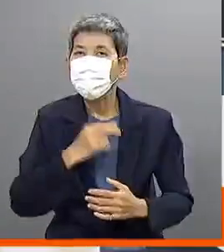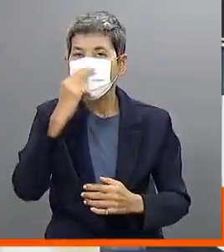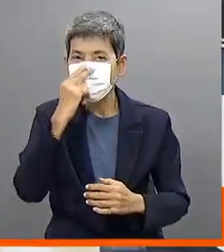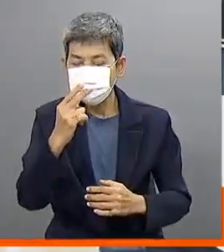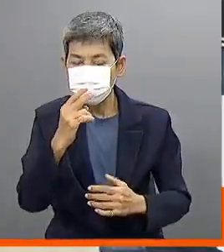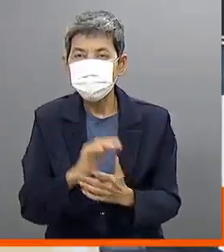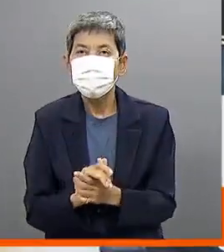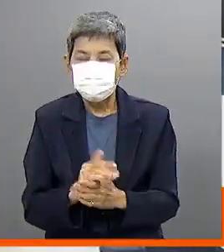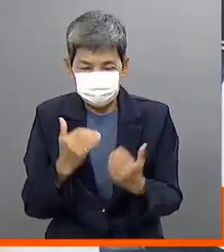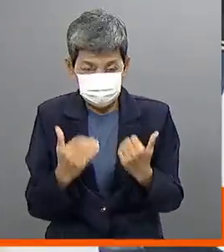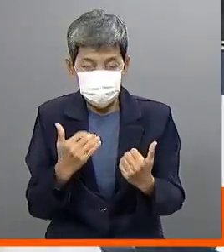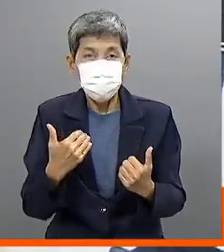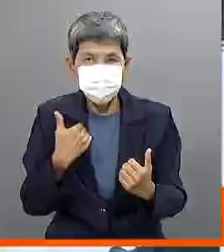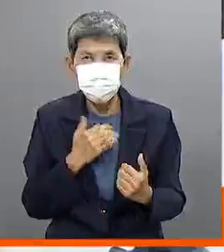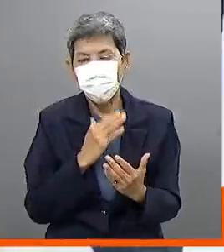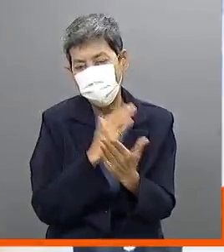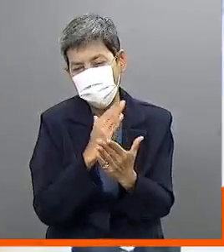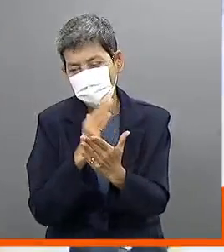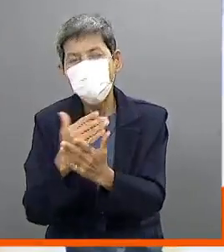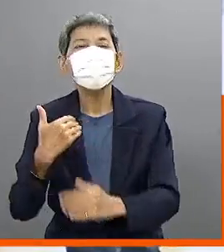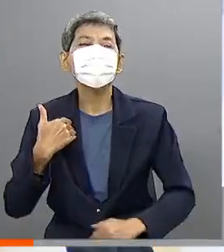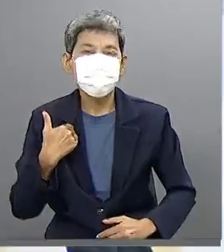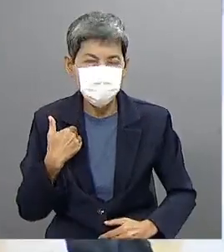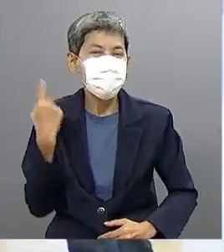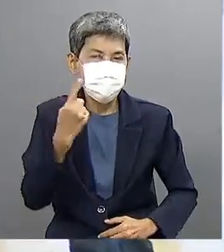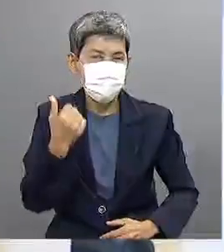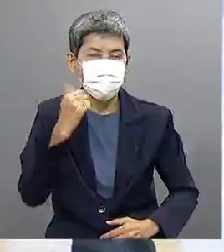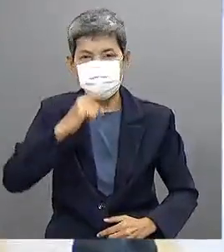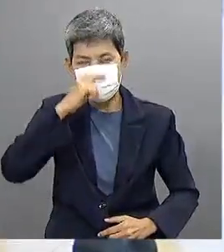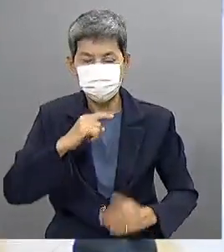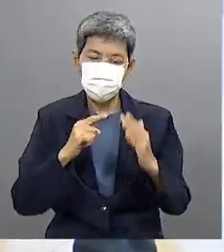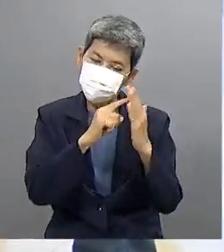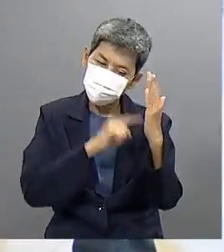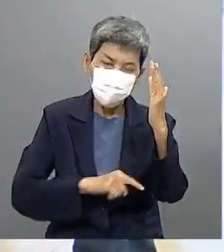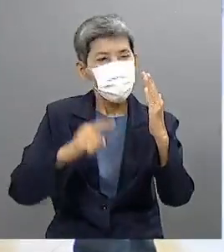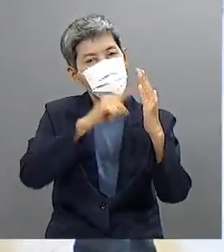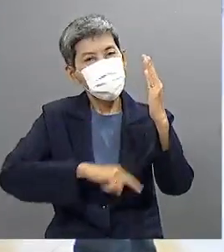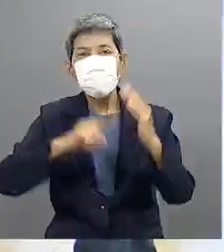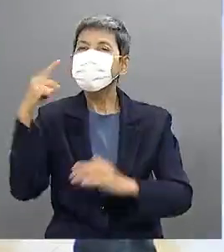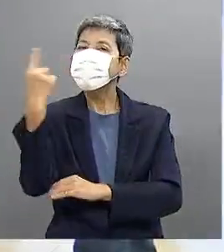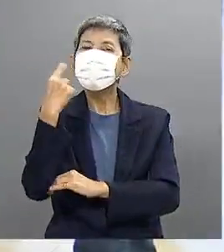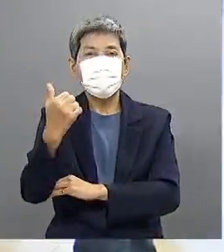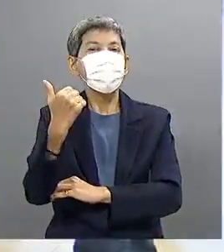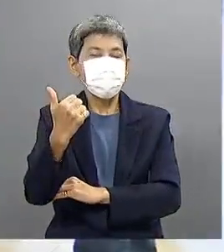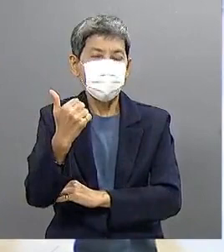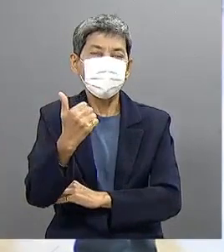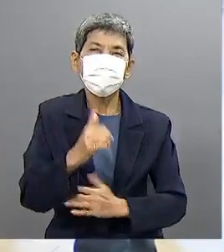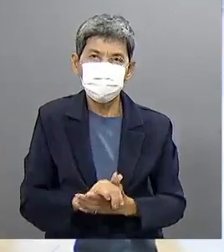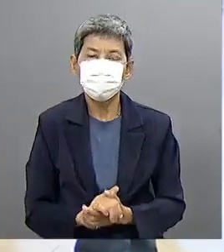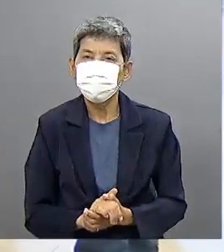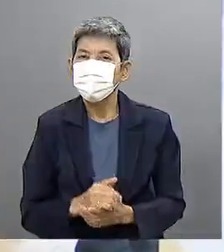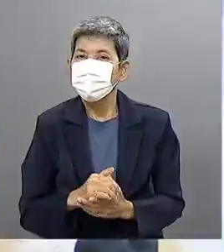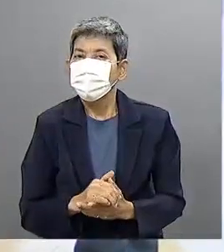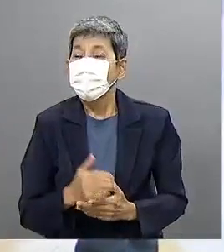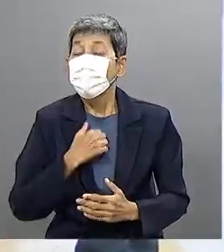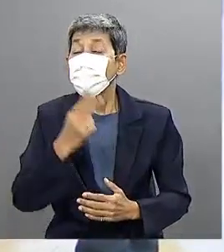นี้ก็มีวันหยุดยาวค่อนข้างเยอะนะครับทำให้คนไทยเนี่ยเริ่มออกมาเดินทางท่องเที่ยวกันเป็นอย่างมากและคึกคักมากนะครับเราก็พบว่าแ